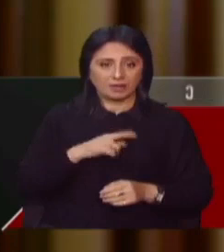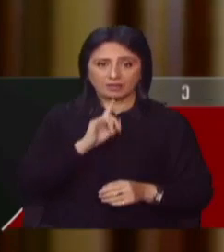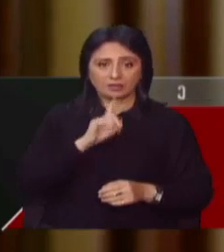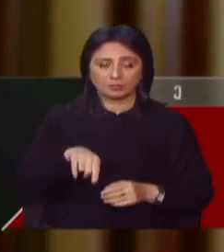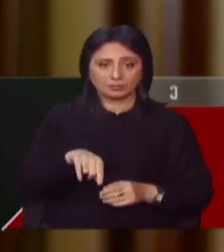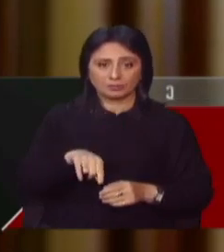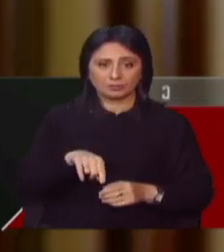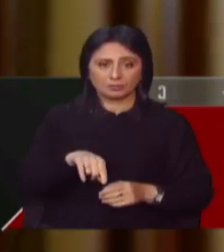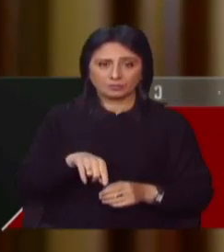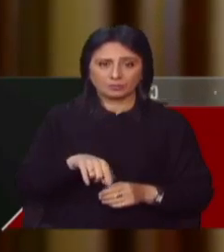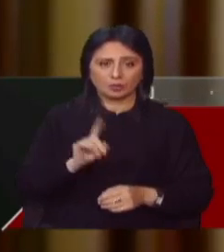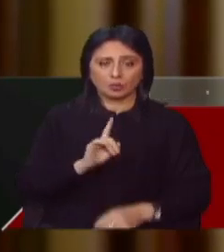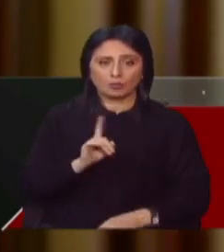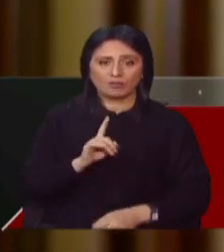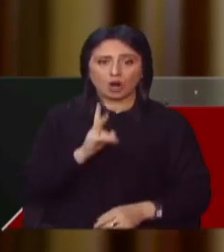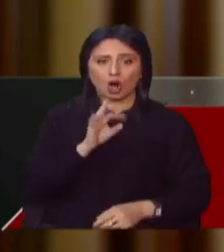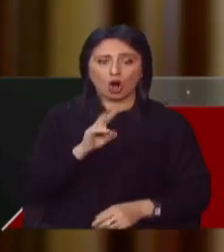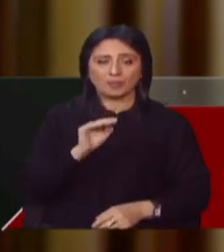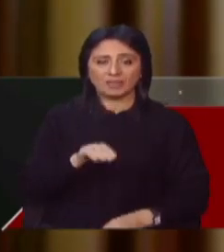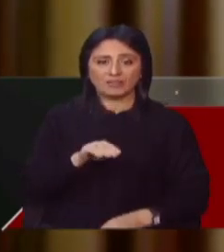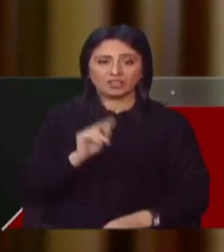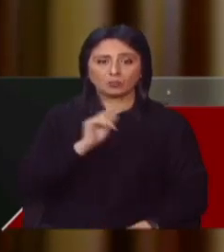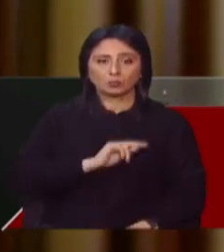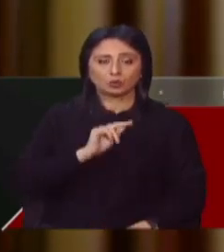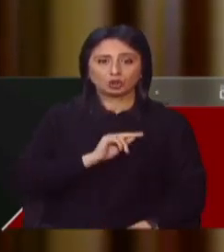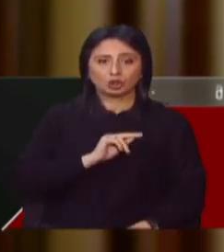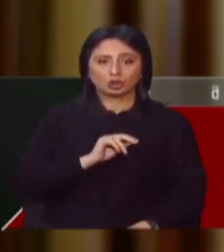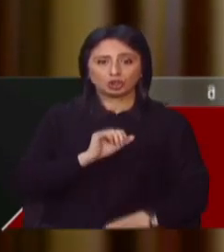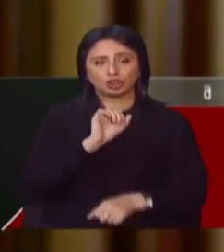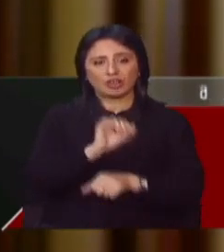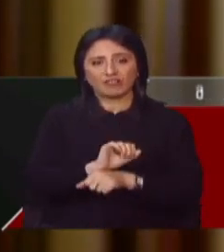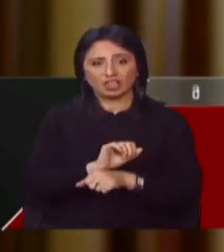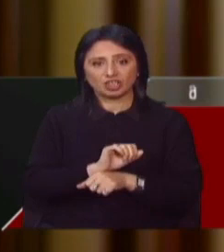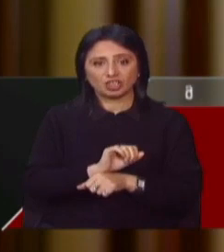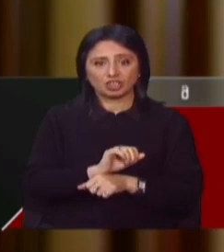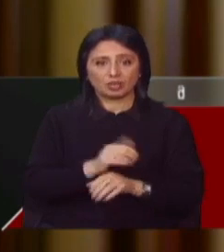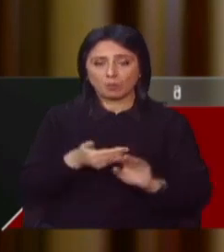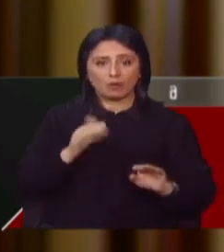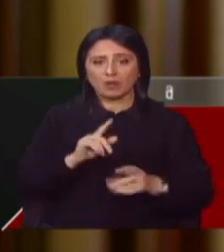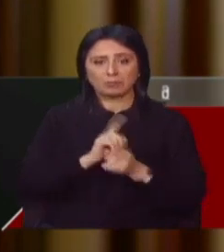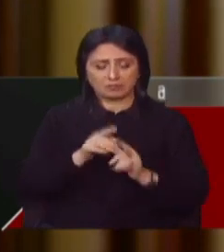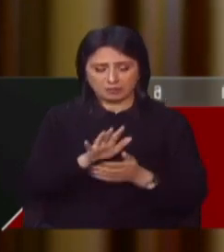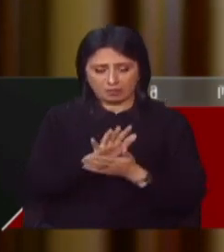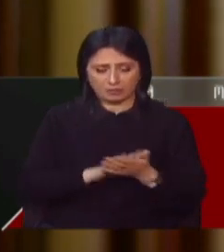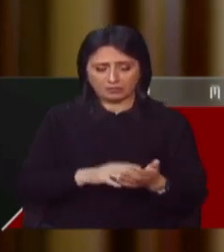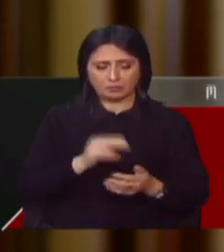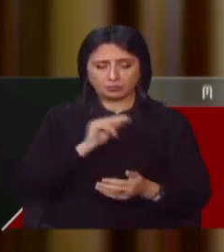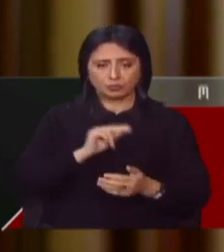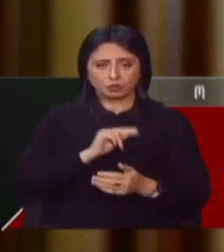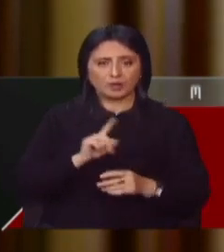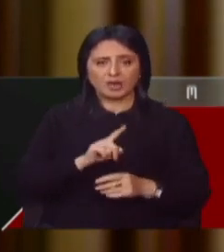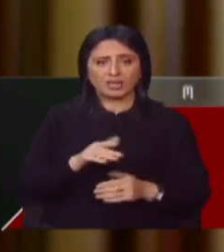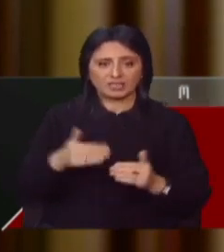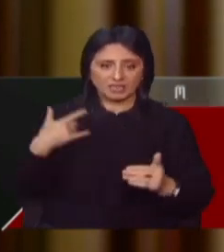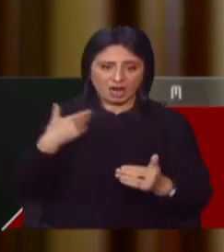vapirep რომ კომიტეტის მუშაობა ან შევაჩერო ან მოვერიდო პირიქით გავაგრძელებ იმას